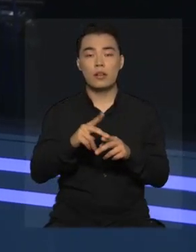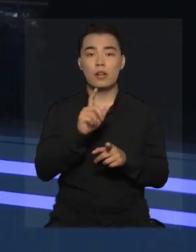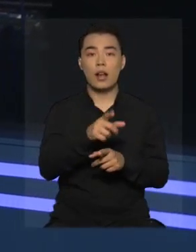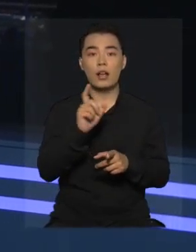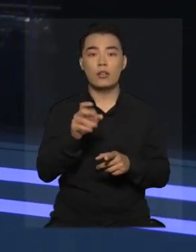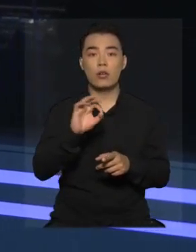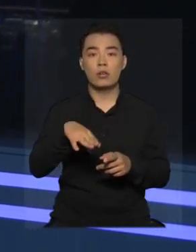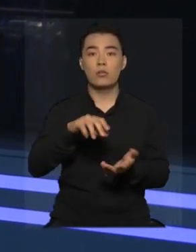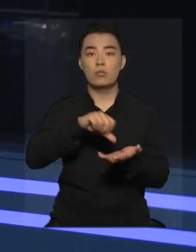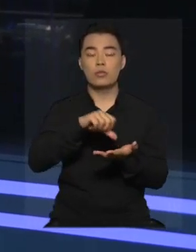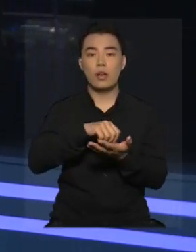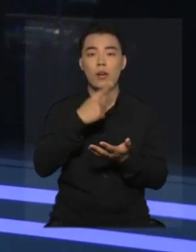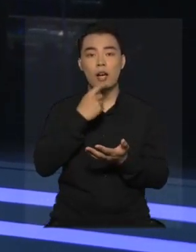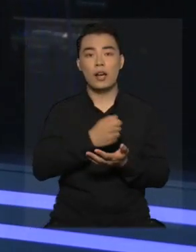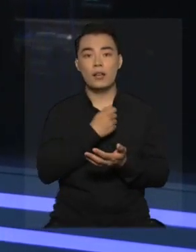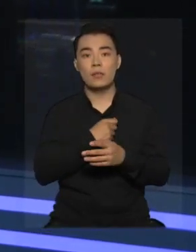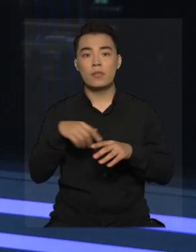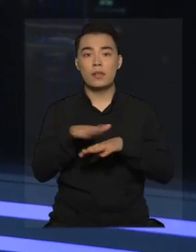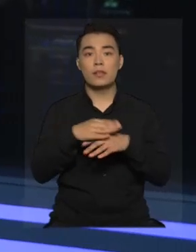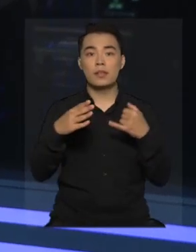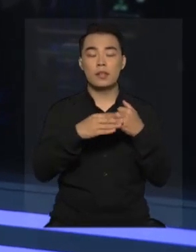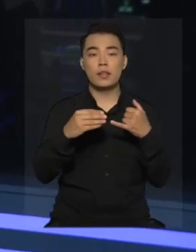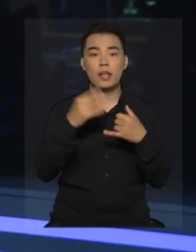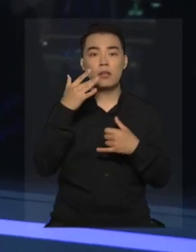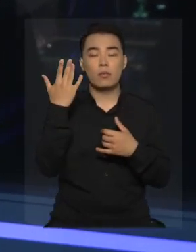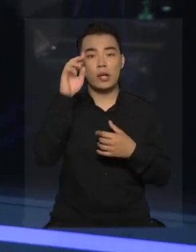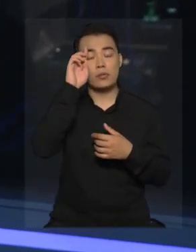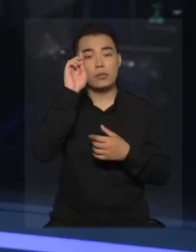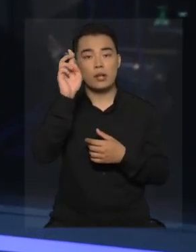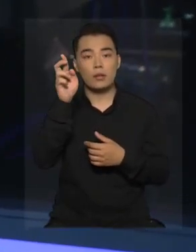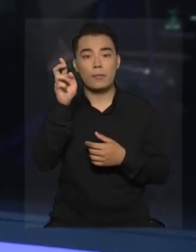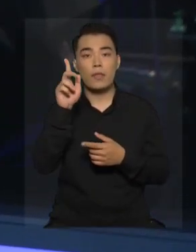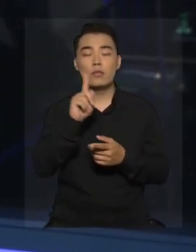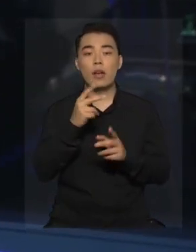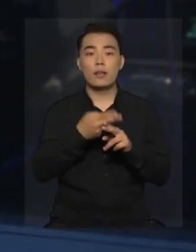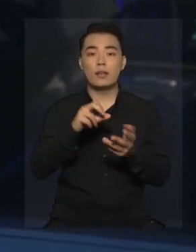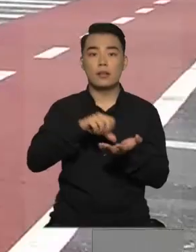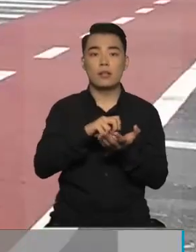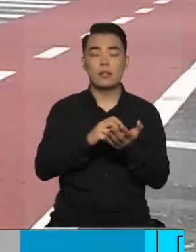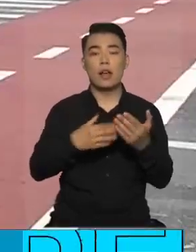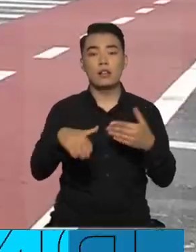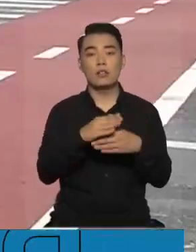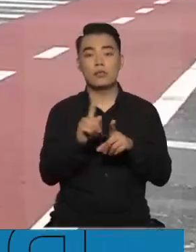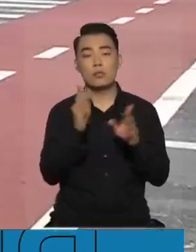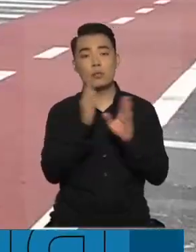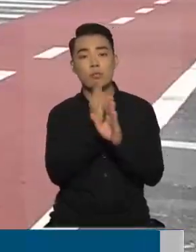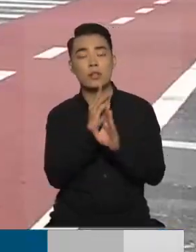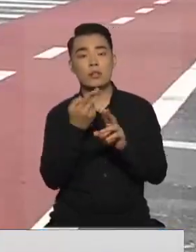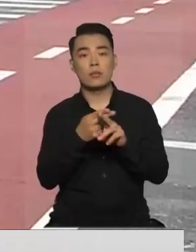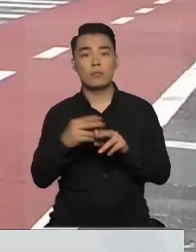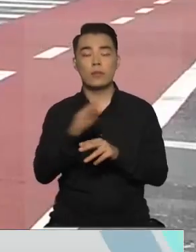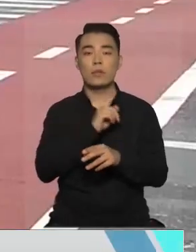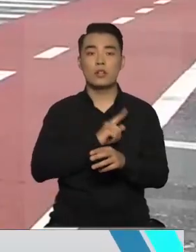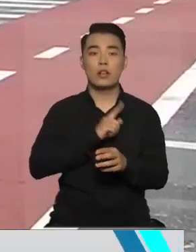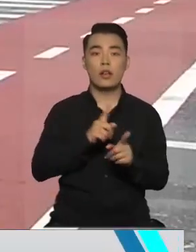от участия в боевых действиях на территории иностранного государства. Что касается дальнейшей судьбы сбежавших из-под